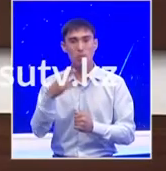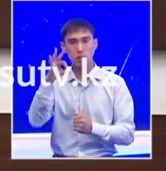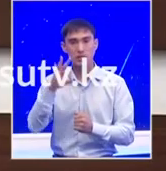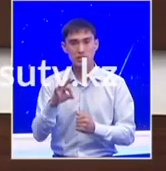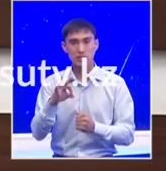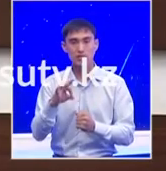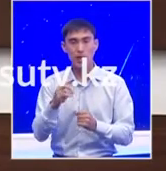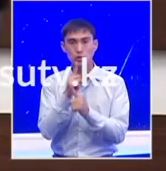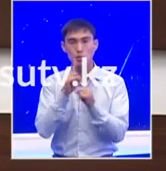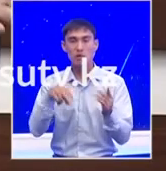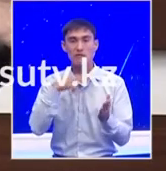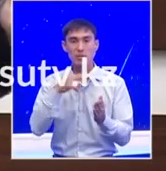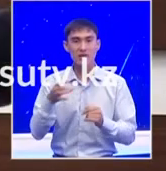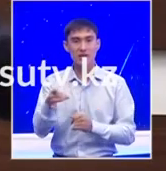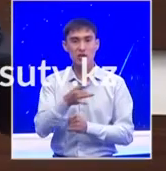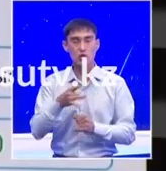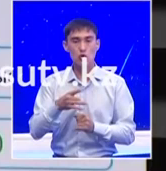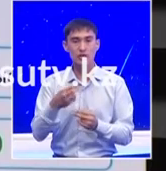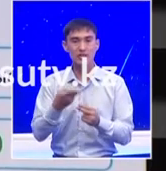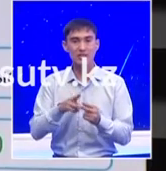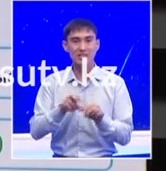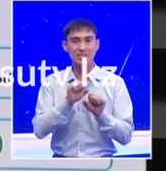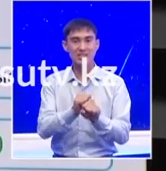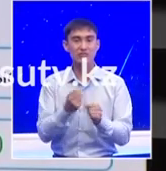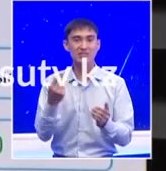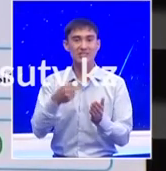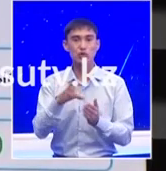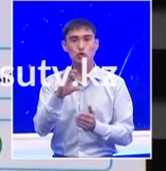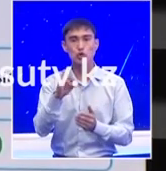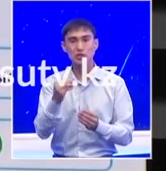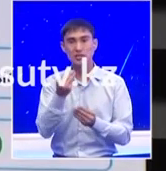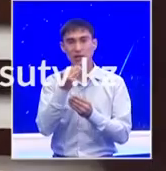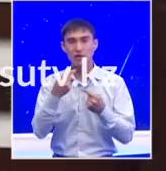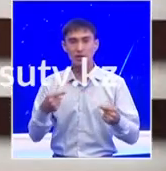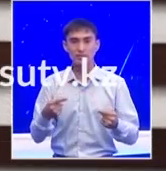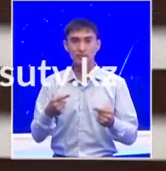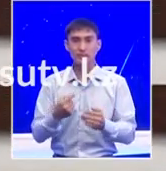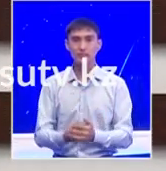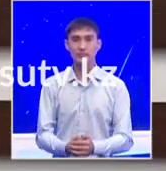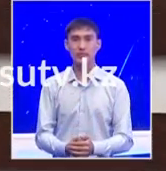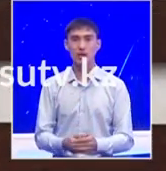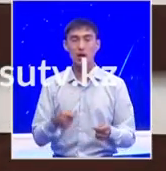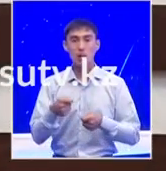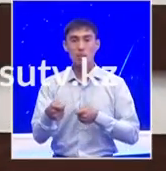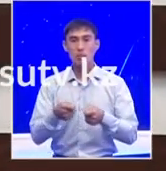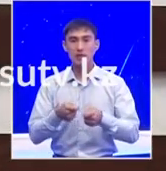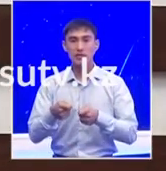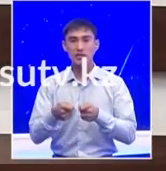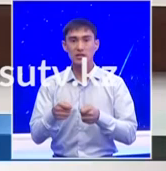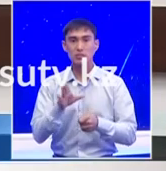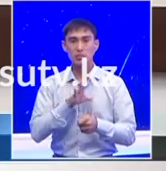22%. Особое внимание в регионе уделяется сдерживанию цен на социально значимые товары. Правительством принят комплекс мер